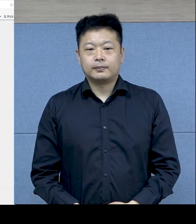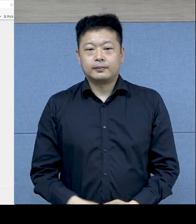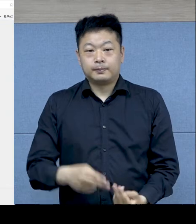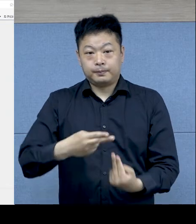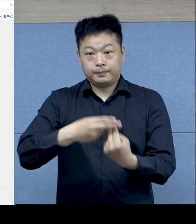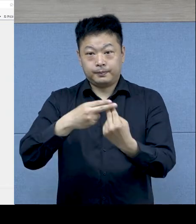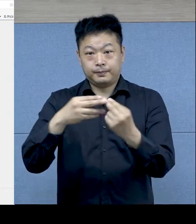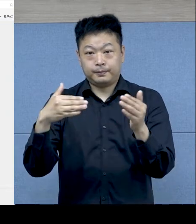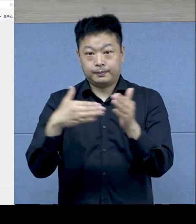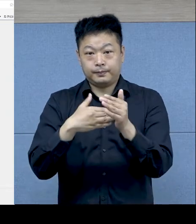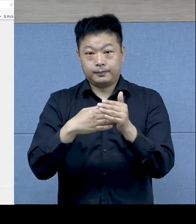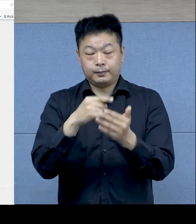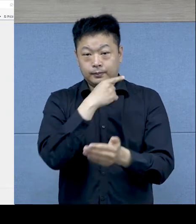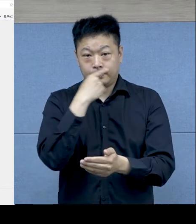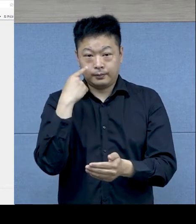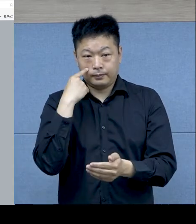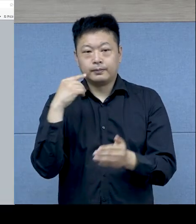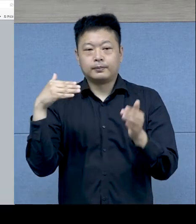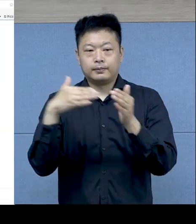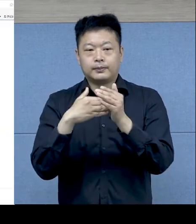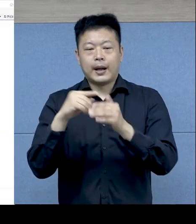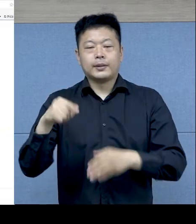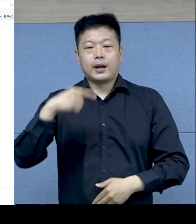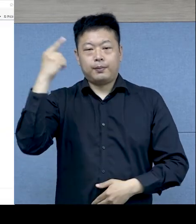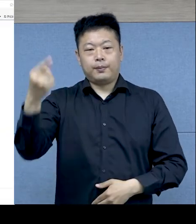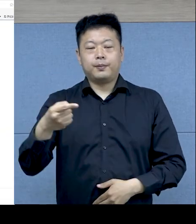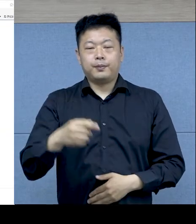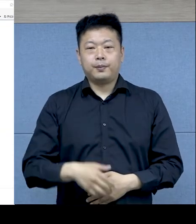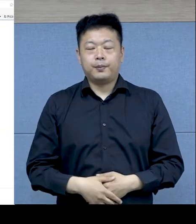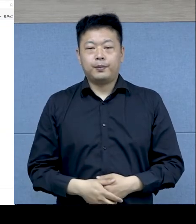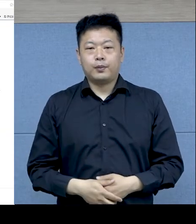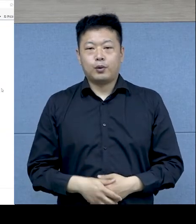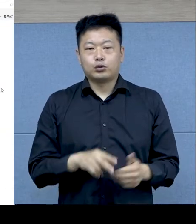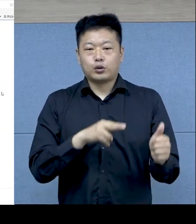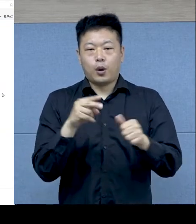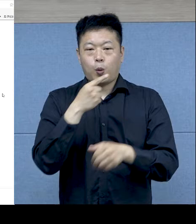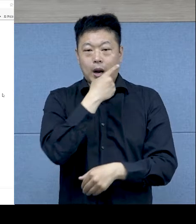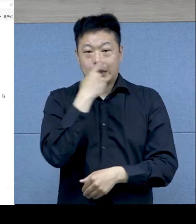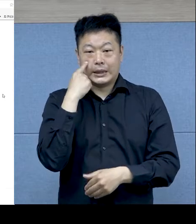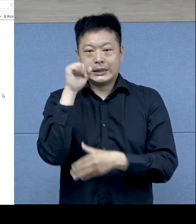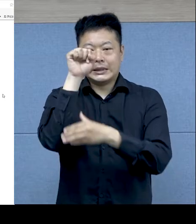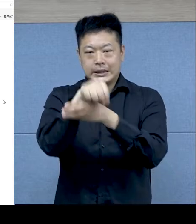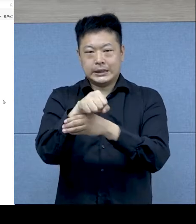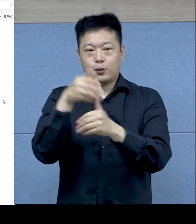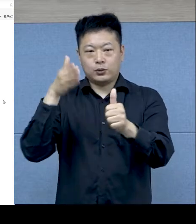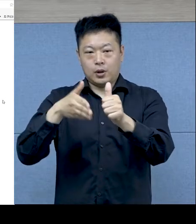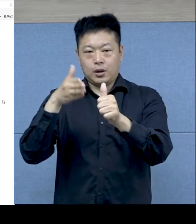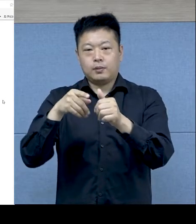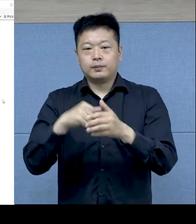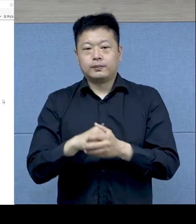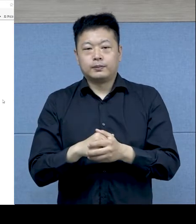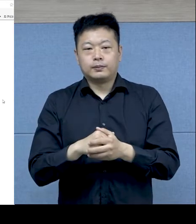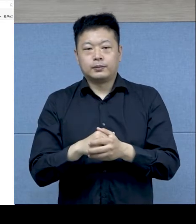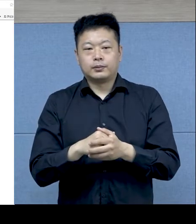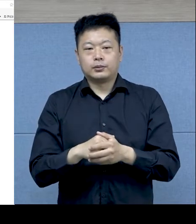네, 저장되었다고 뜨고 다음은 정보 확인 및 승인 요청 페이지인데요. 정보